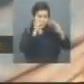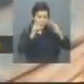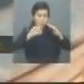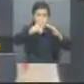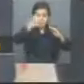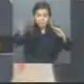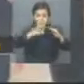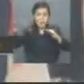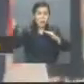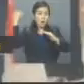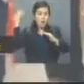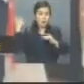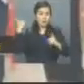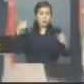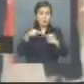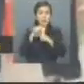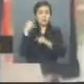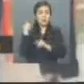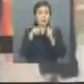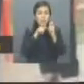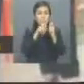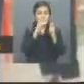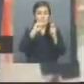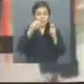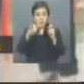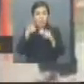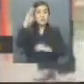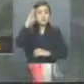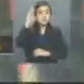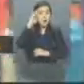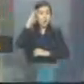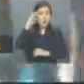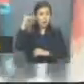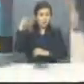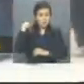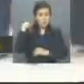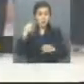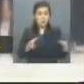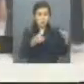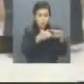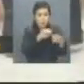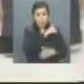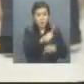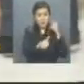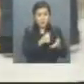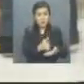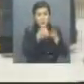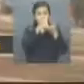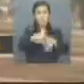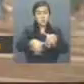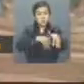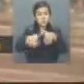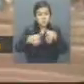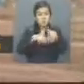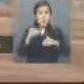ลดงสิงห์อำเภอจังหารขณะเดียวกันทหารจากจังหวัดทหารบกร้อยเอ็ดนำกำลังออกช่วยเหลือซ่อมแซมบ้านเรือนชาวบ้านกว่า400